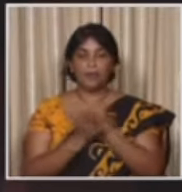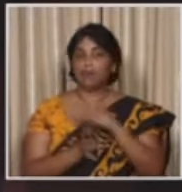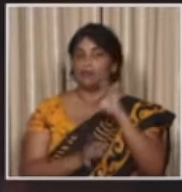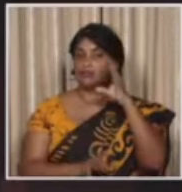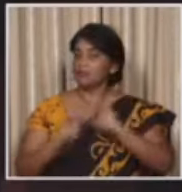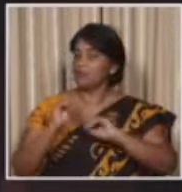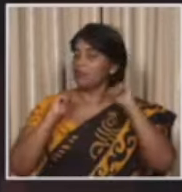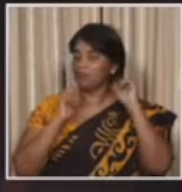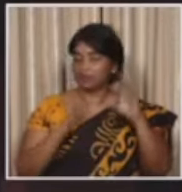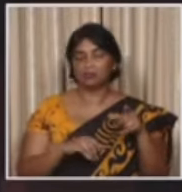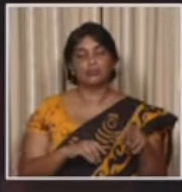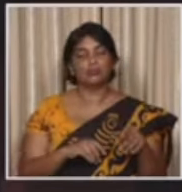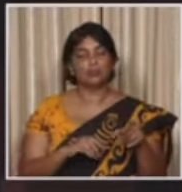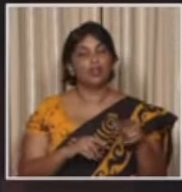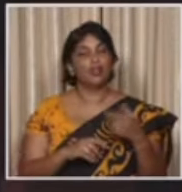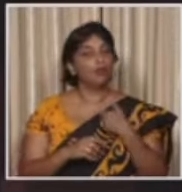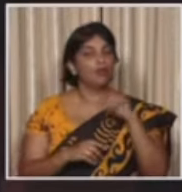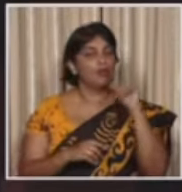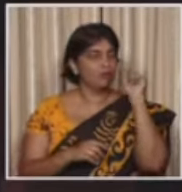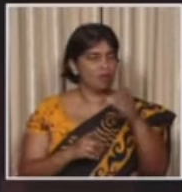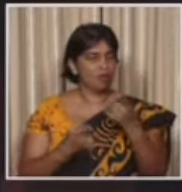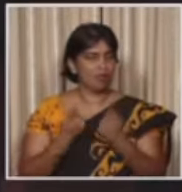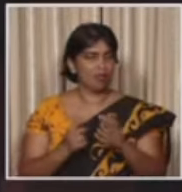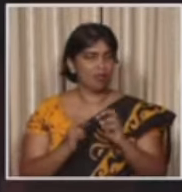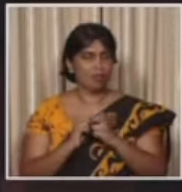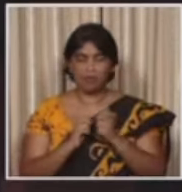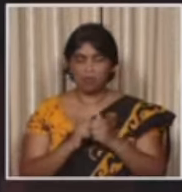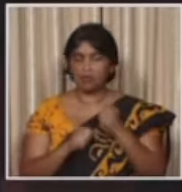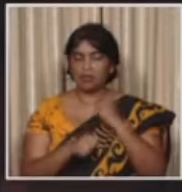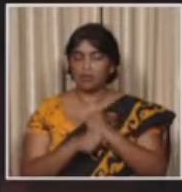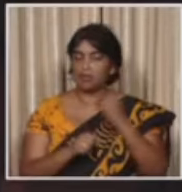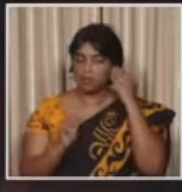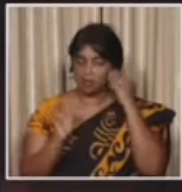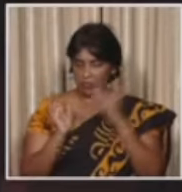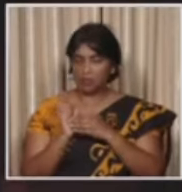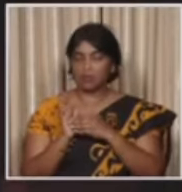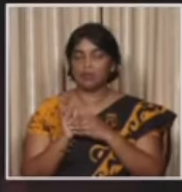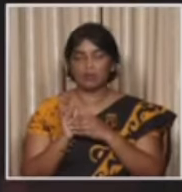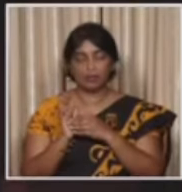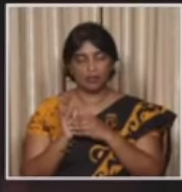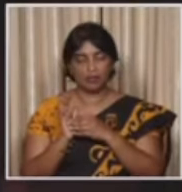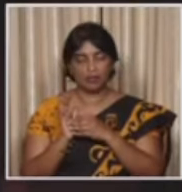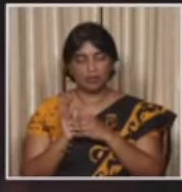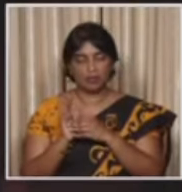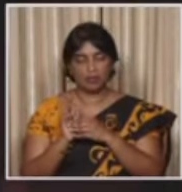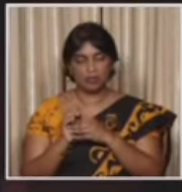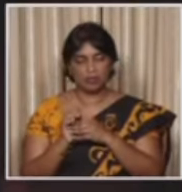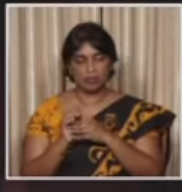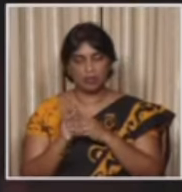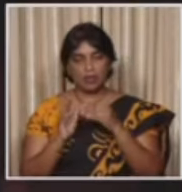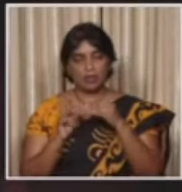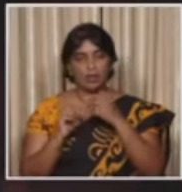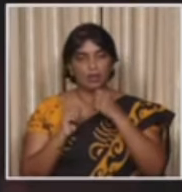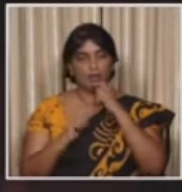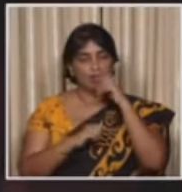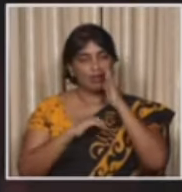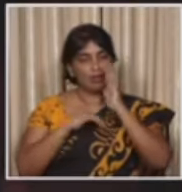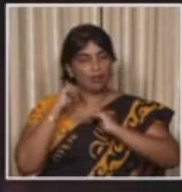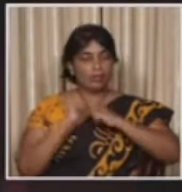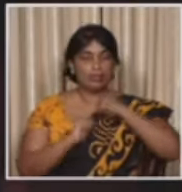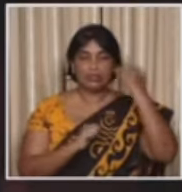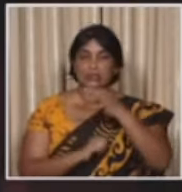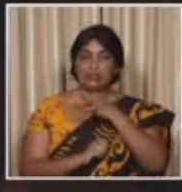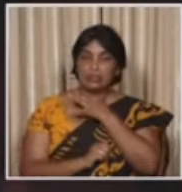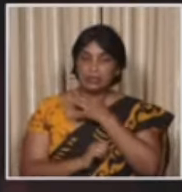සාර්ථකයි. මං කියනවා මේ අඩුපාඩුව ගැන රජයේ අවධානය යොමු කරන්න. උගුර ලේරහ වෙනකන් කතා කරලා